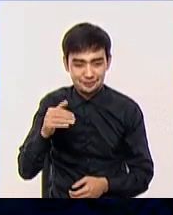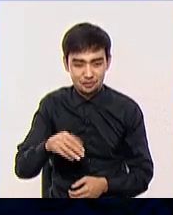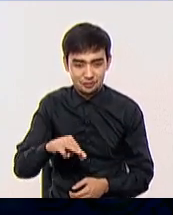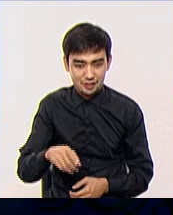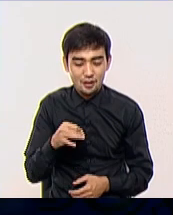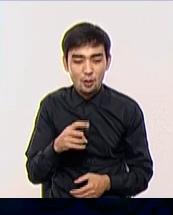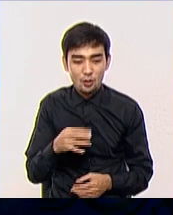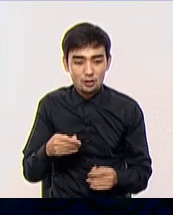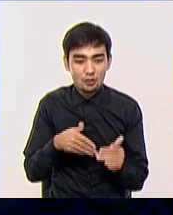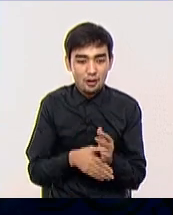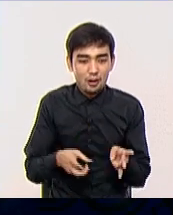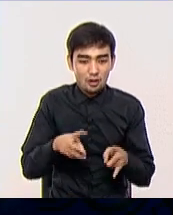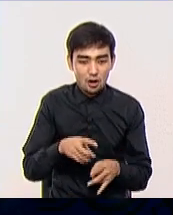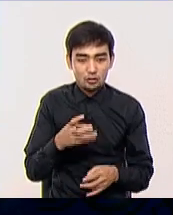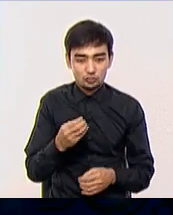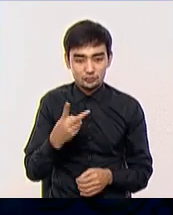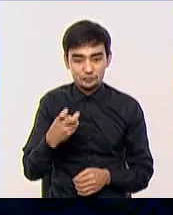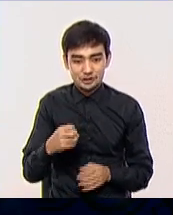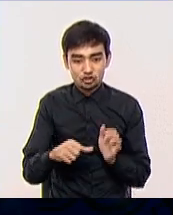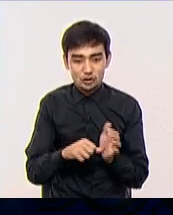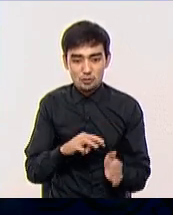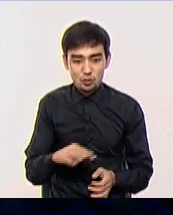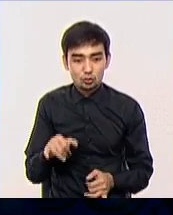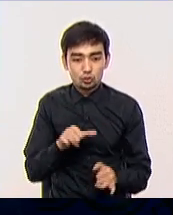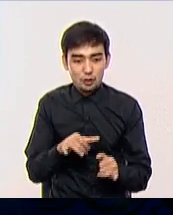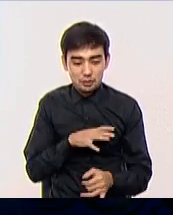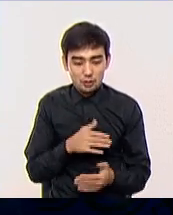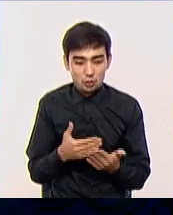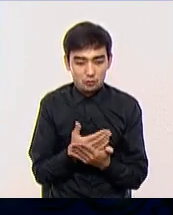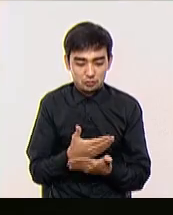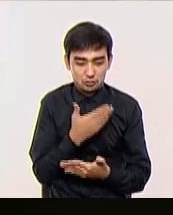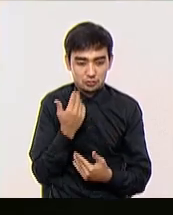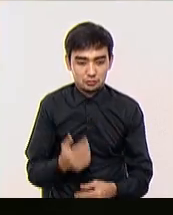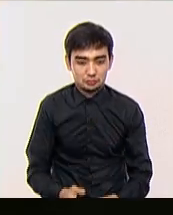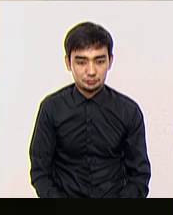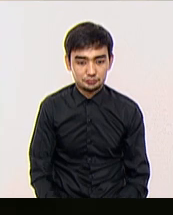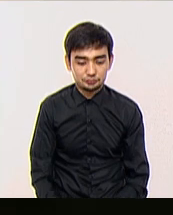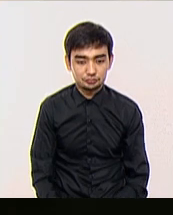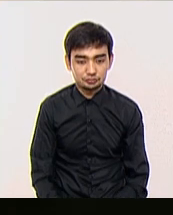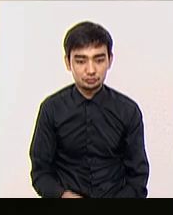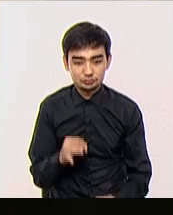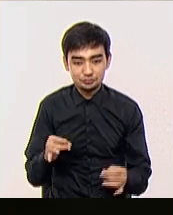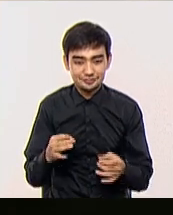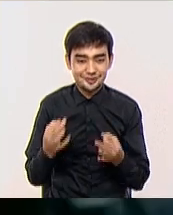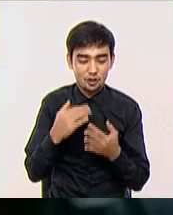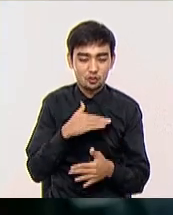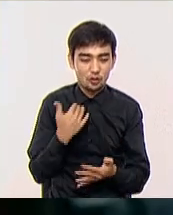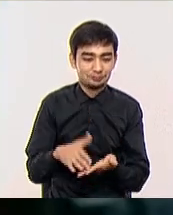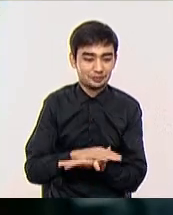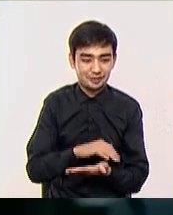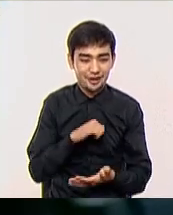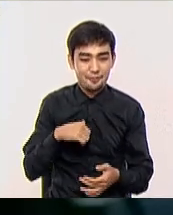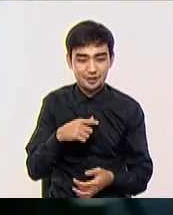40 200 000 тенге. Но на что потратили еще 206 000 000 тенге, информации нет. Не захотели нам об этом рассказывать в